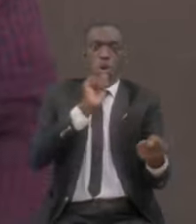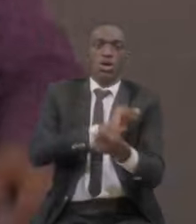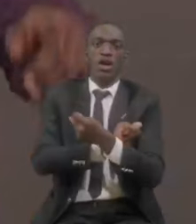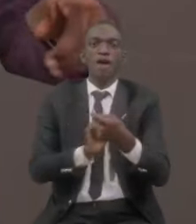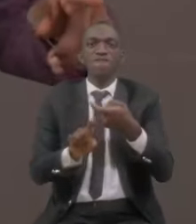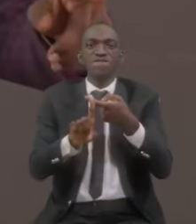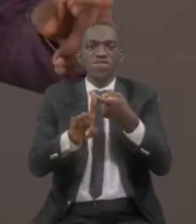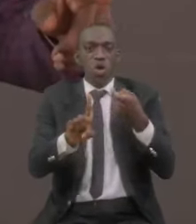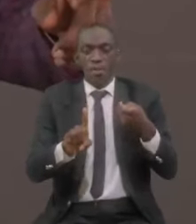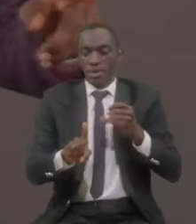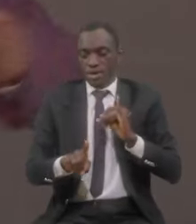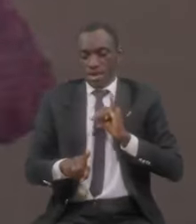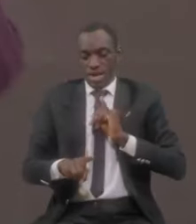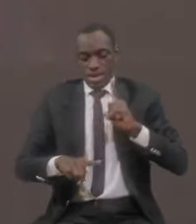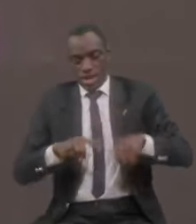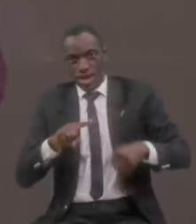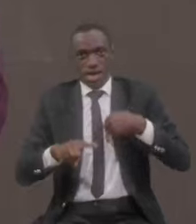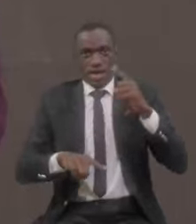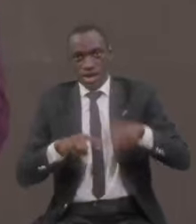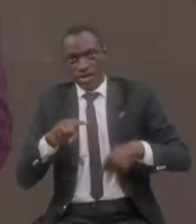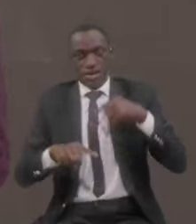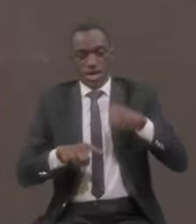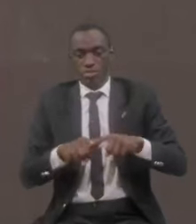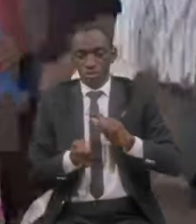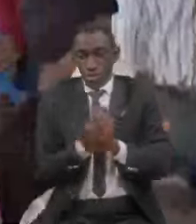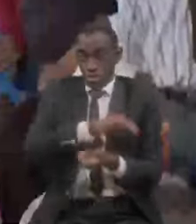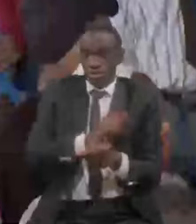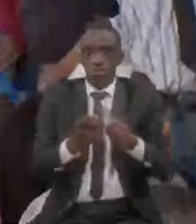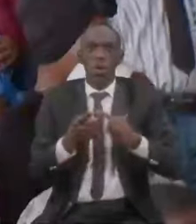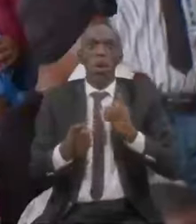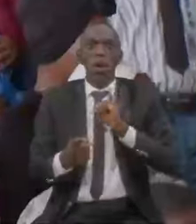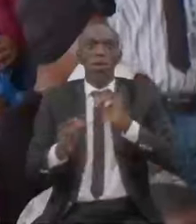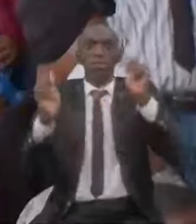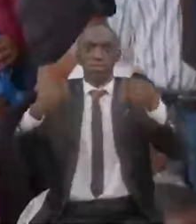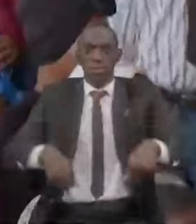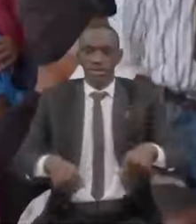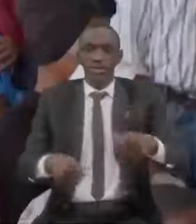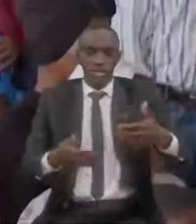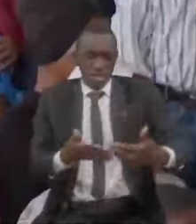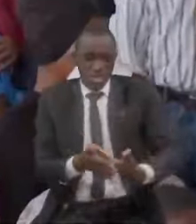je ne peux pas, de je ne peux pas à je peux. Un nouveau voyage a commencé.